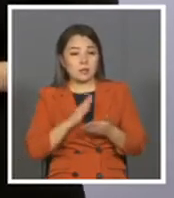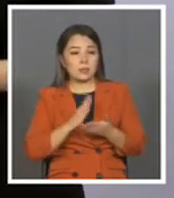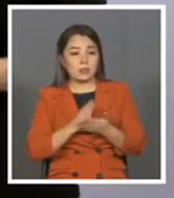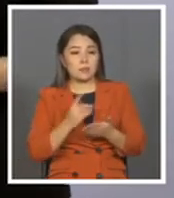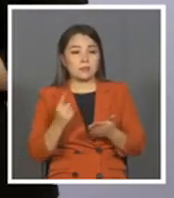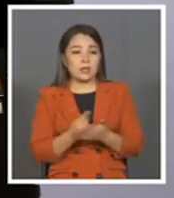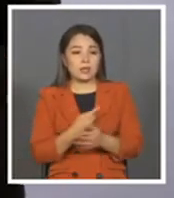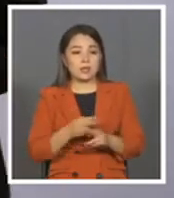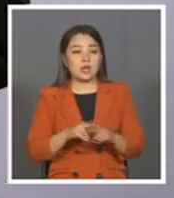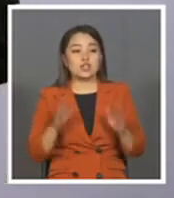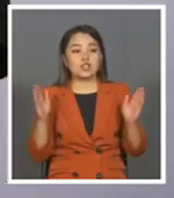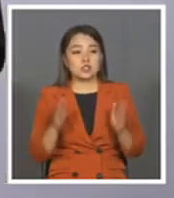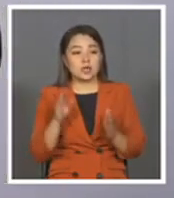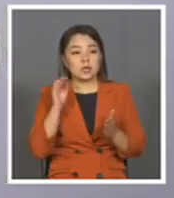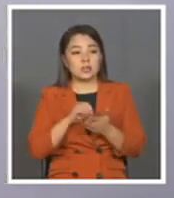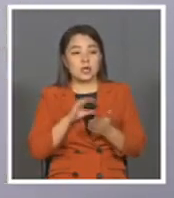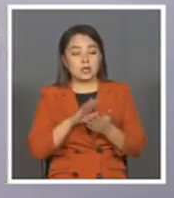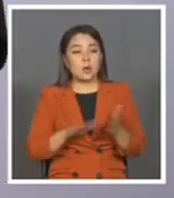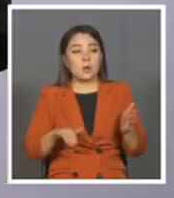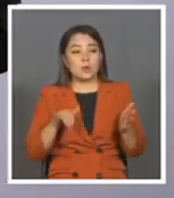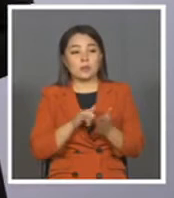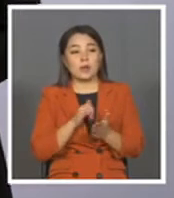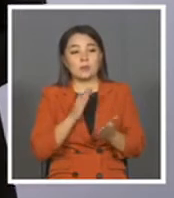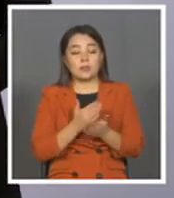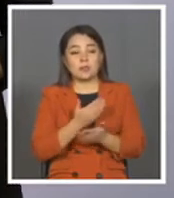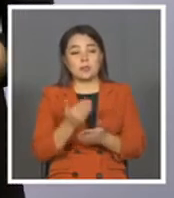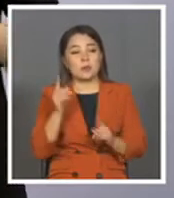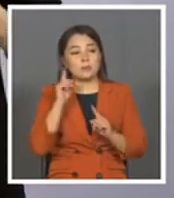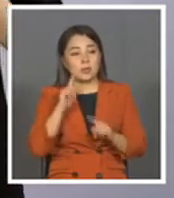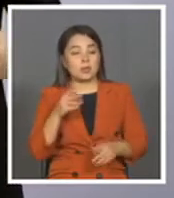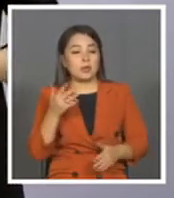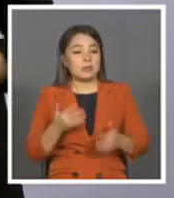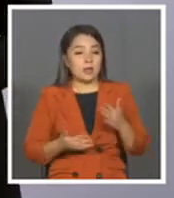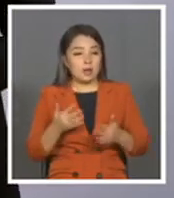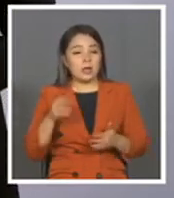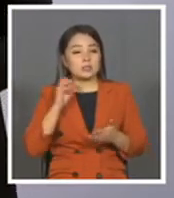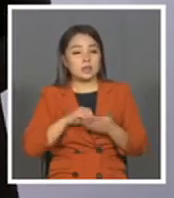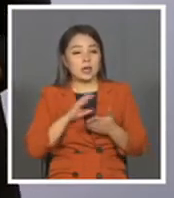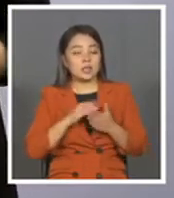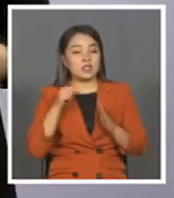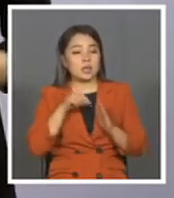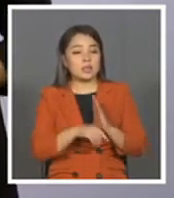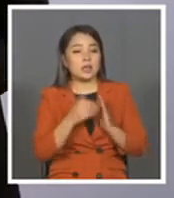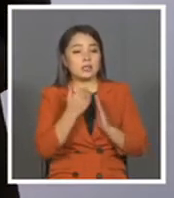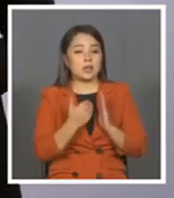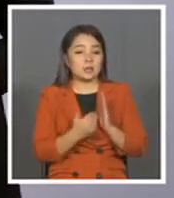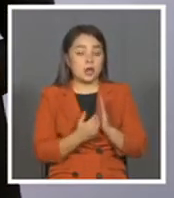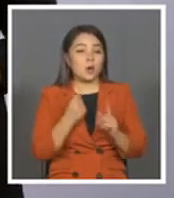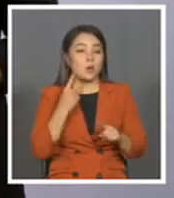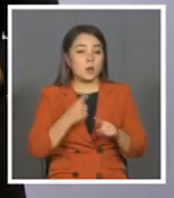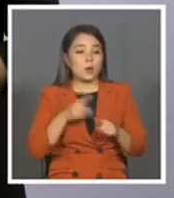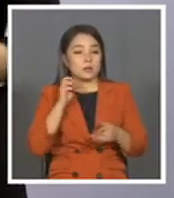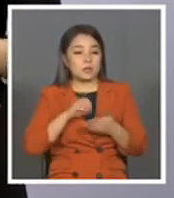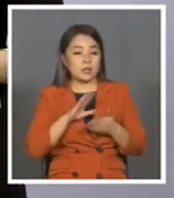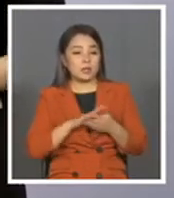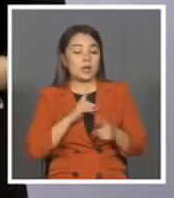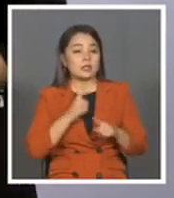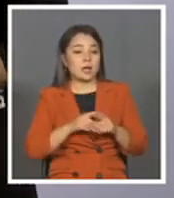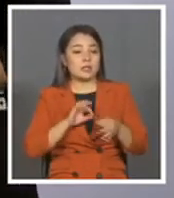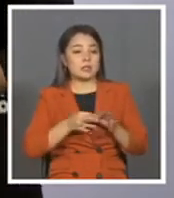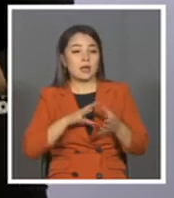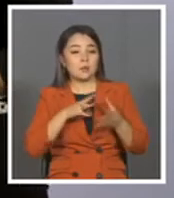алдымен кіші сандарды орналастырамыз. Ал сіздер білесіздер, егер сандар тізбегінің ішінде оң сандар да теріс сандар да кездесетін